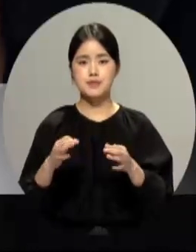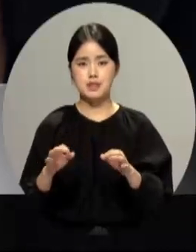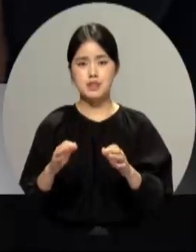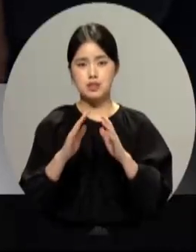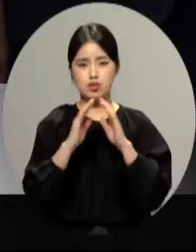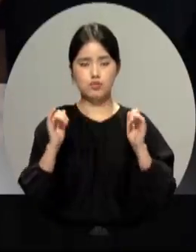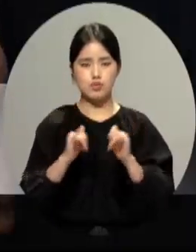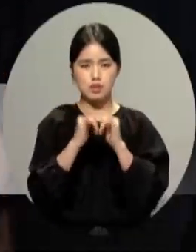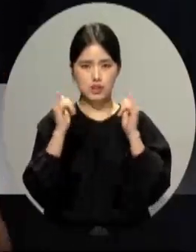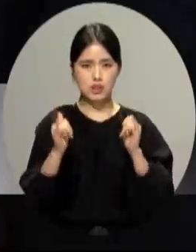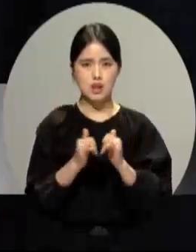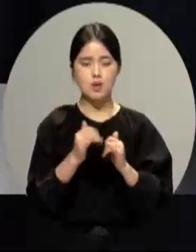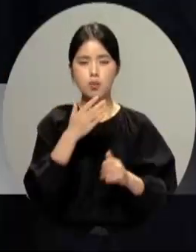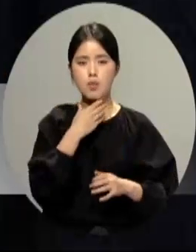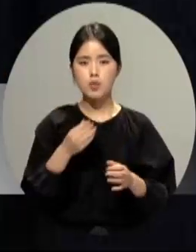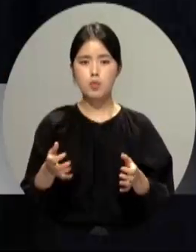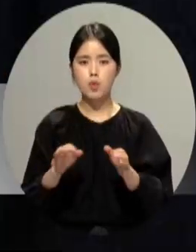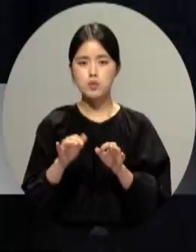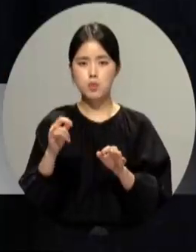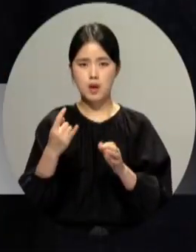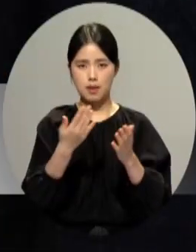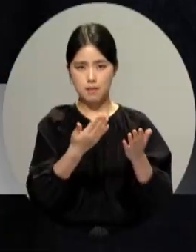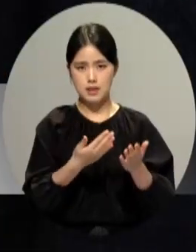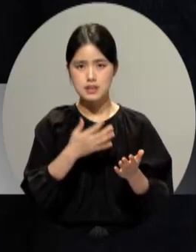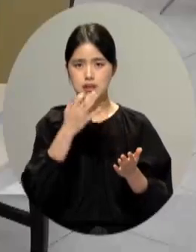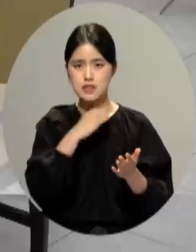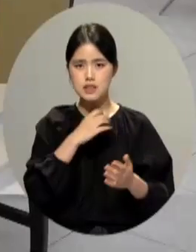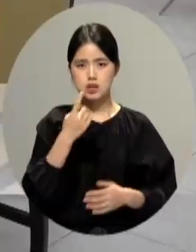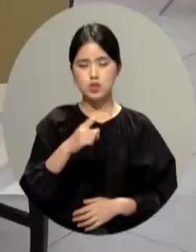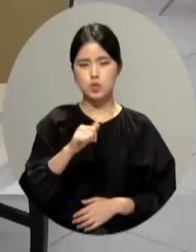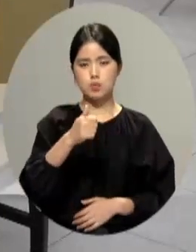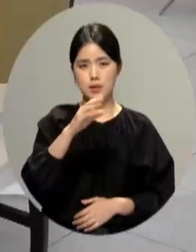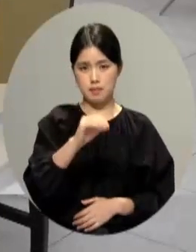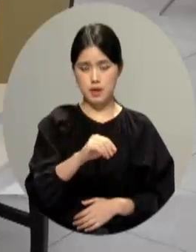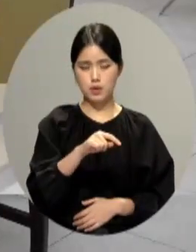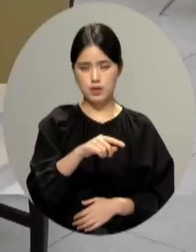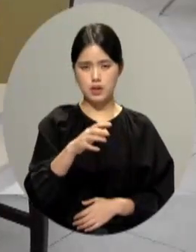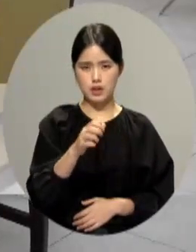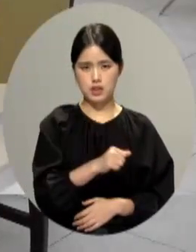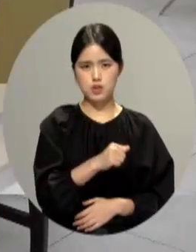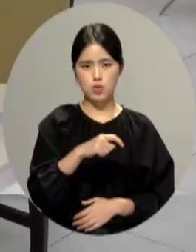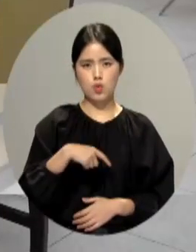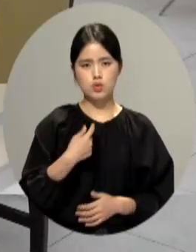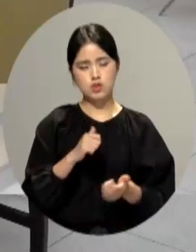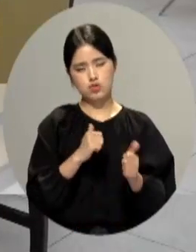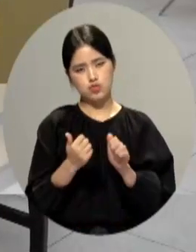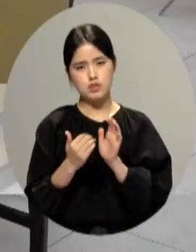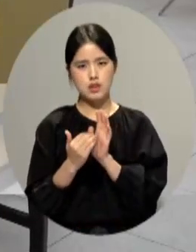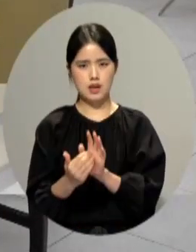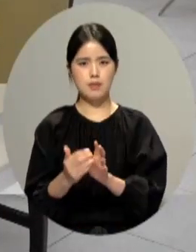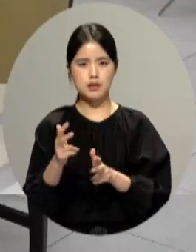전북 사회복지 공동 모금회로부터 받은 인센티브 1,500만 원을 고독사 예방을 위한